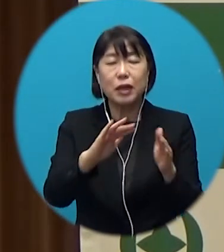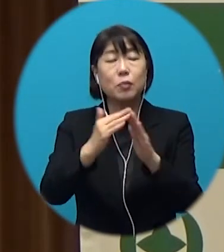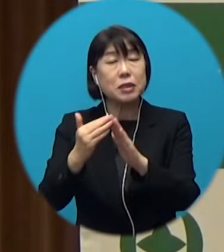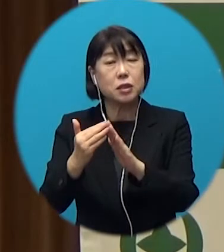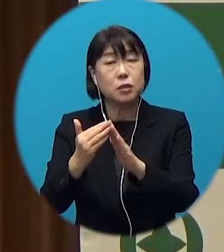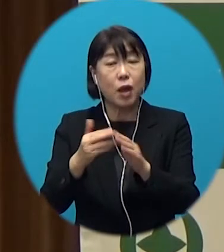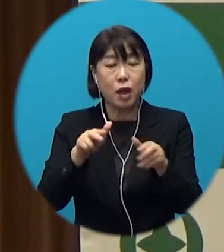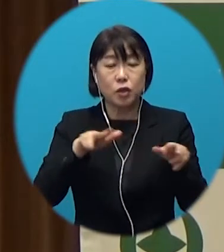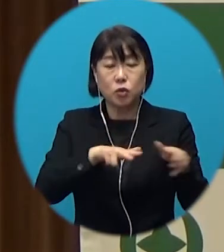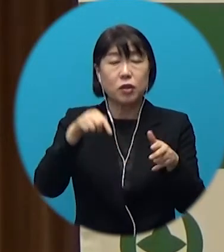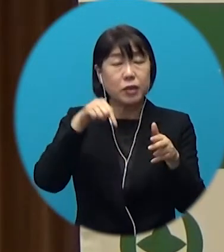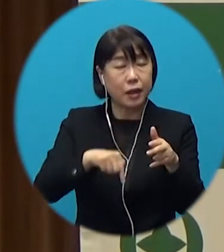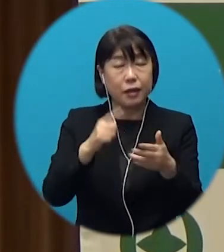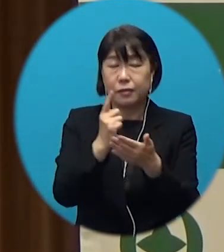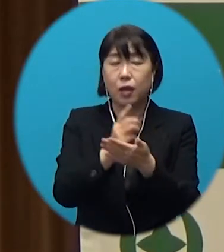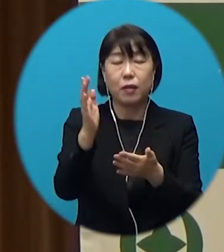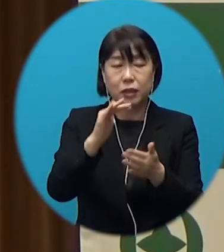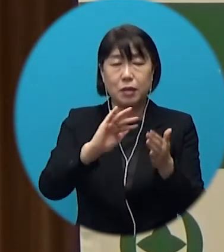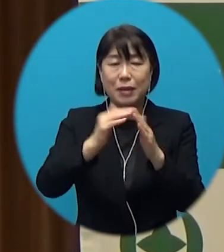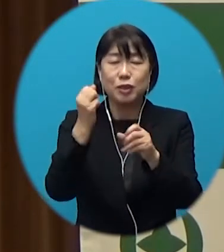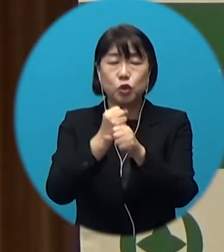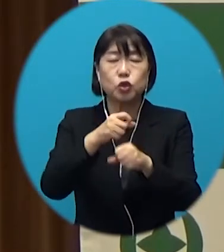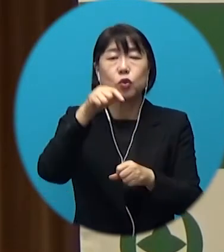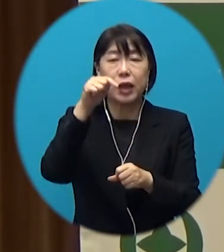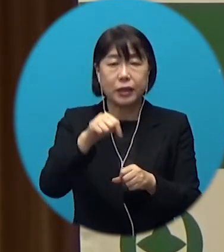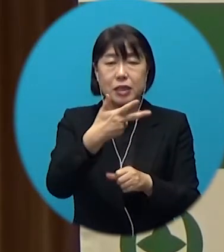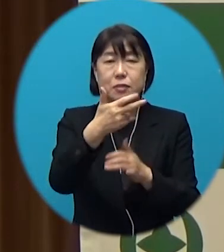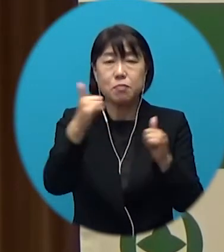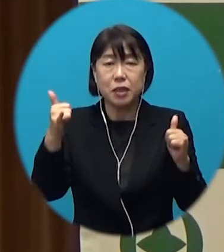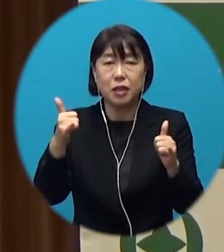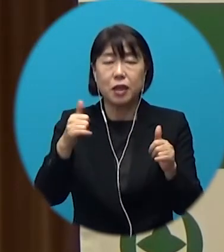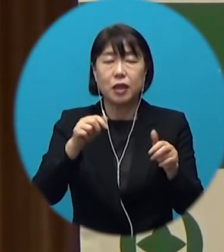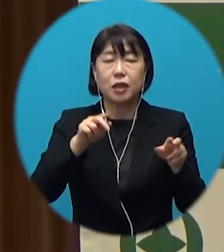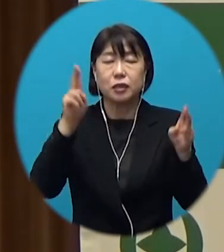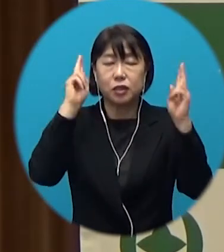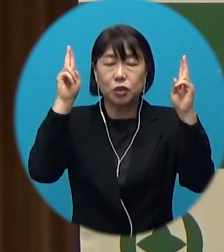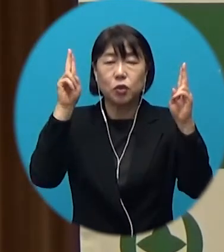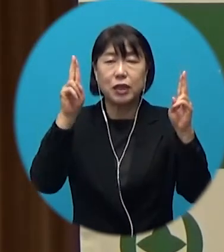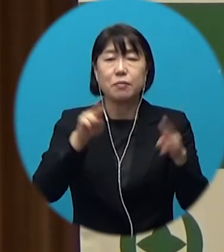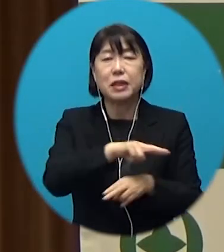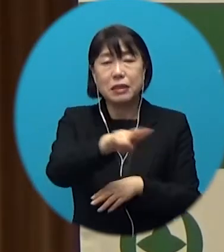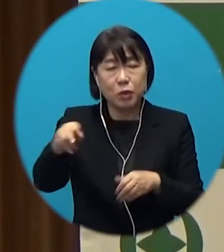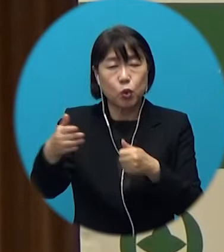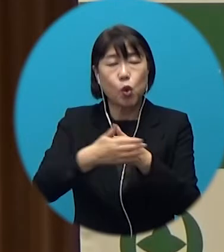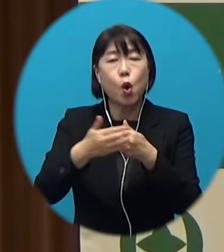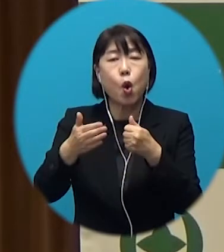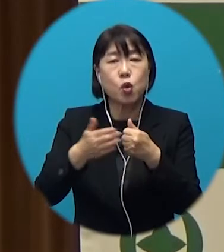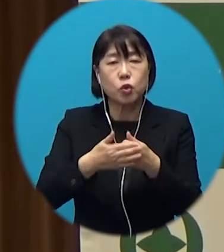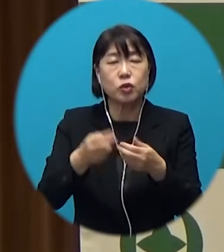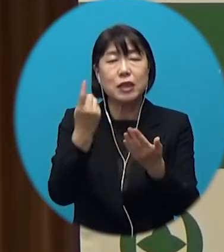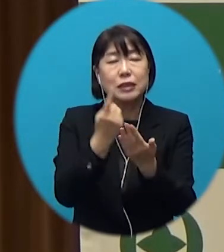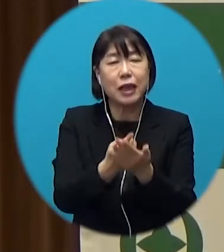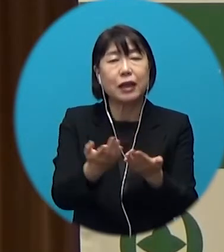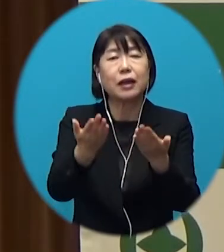ですね、まちづくりの中で市民の皆様、事業者の皆様にも協力、参